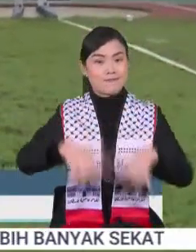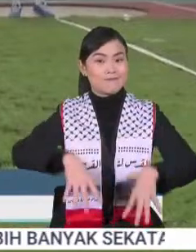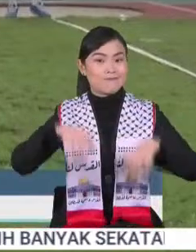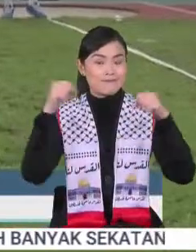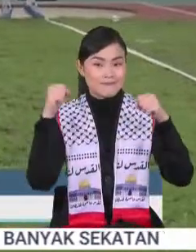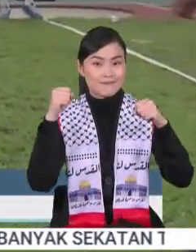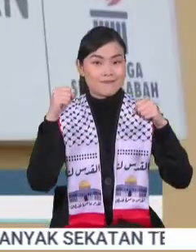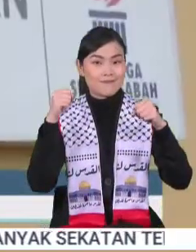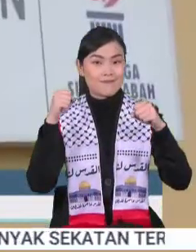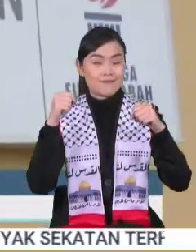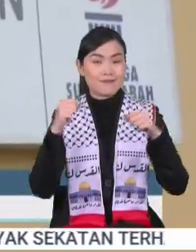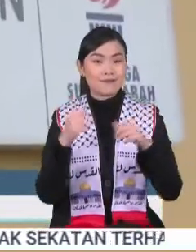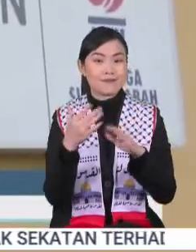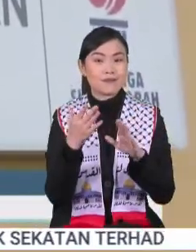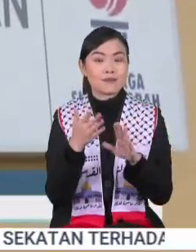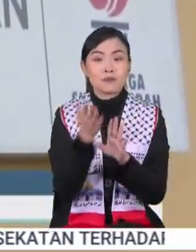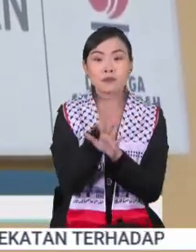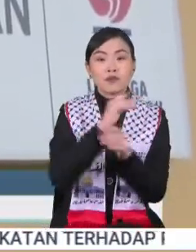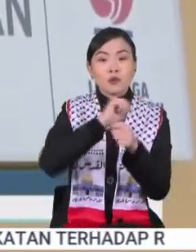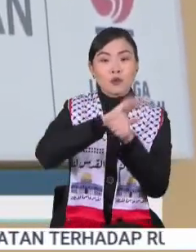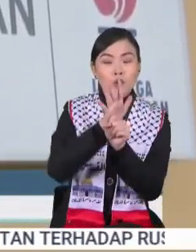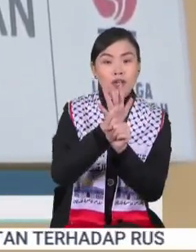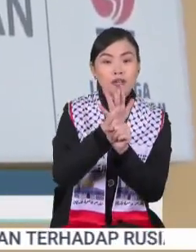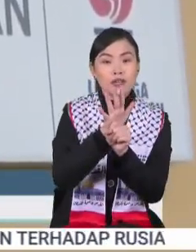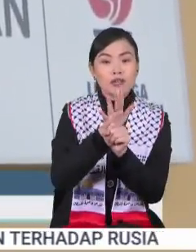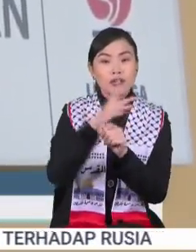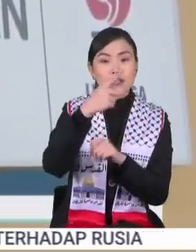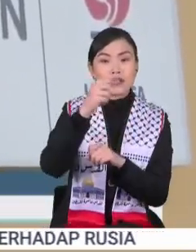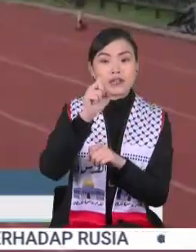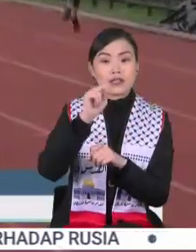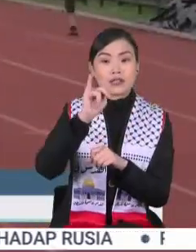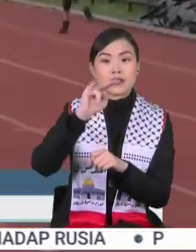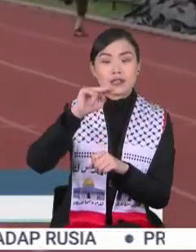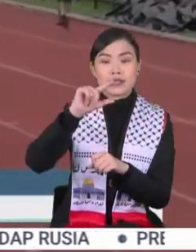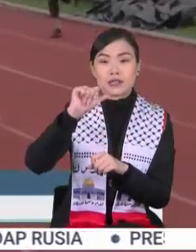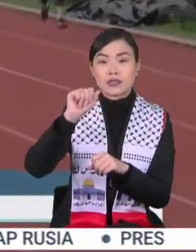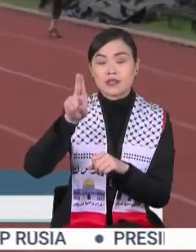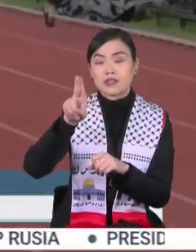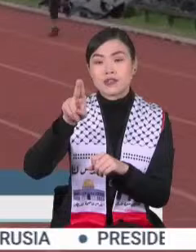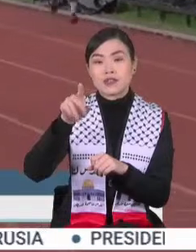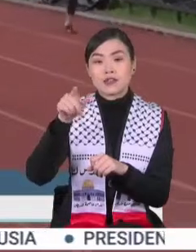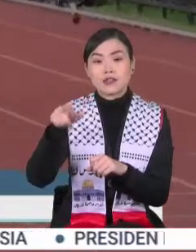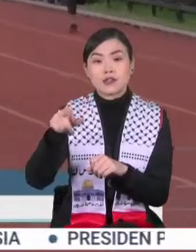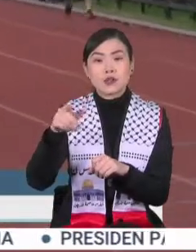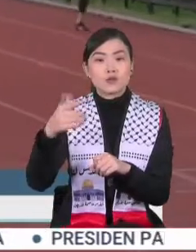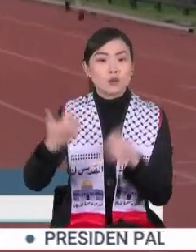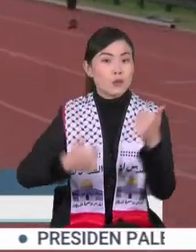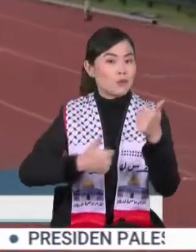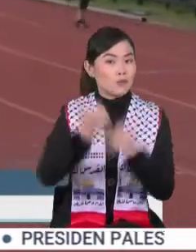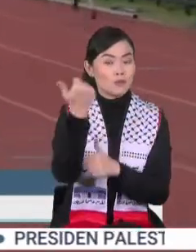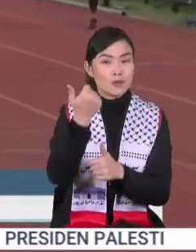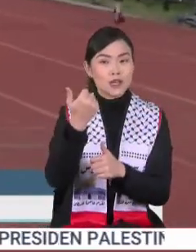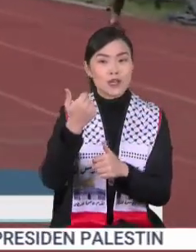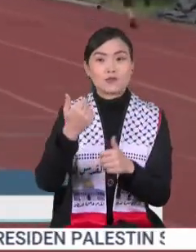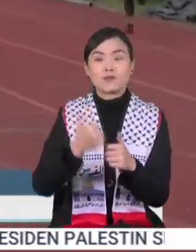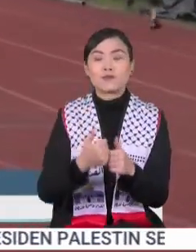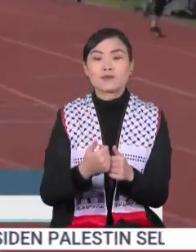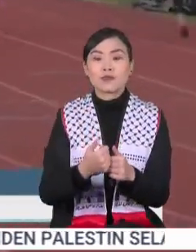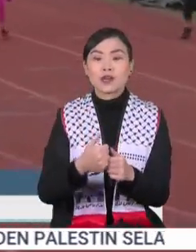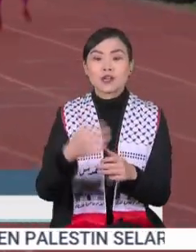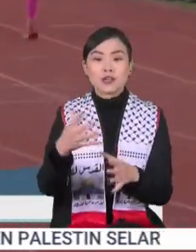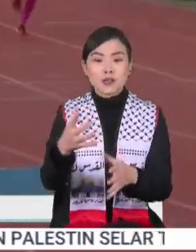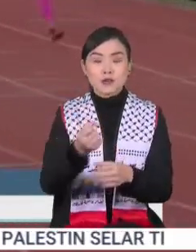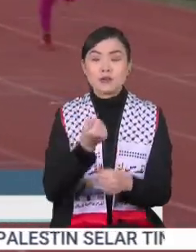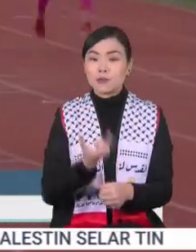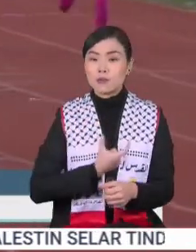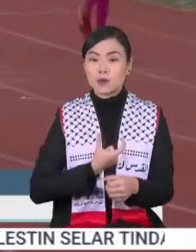pandem covid-19 dihkan daerah keningau dengan konen bandaraya Kota Kinabalu muncul juara melalui 30 pingat emas